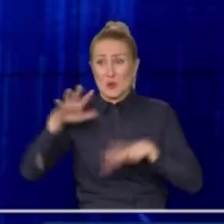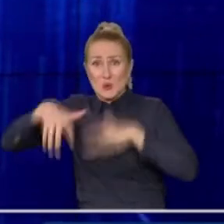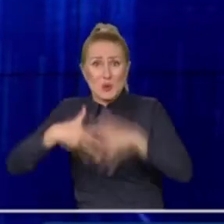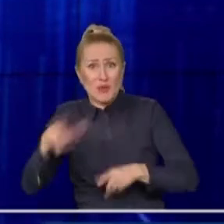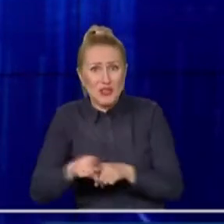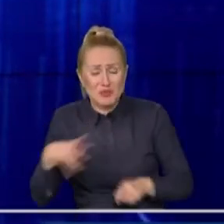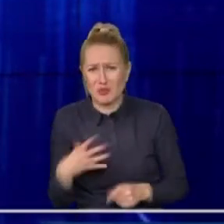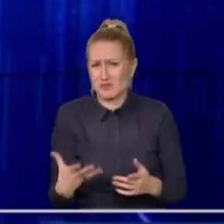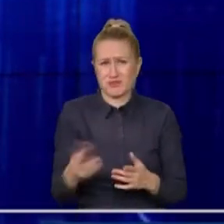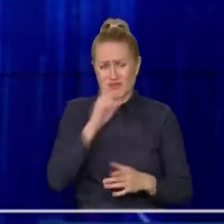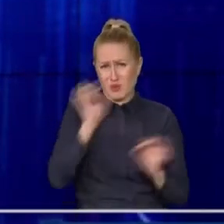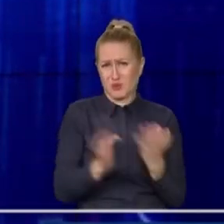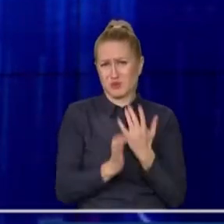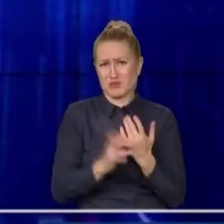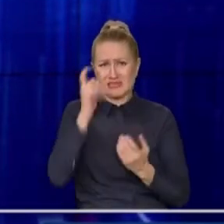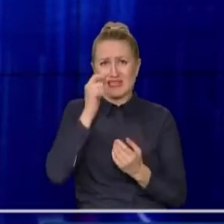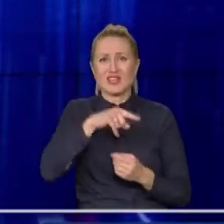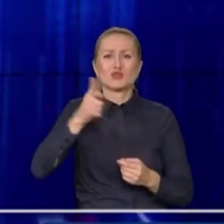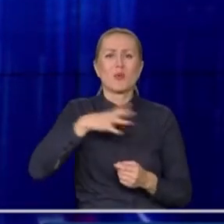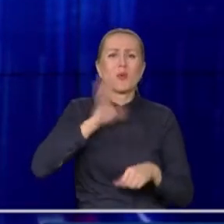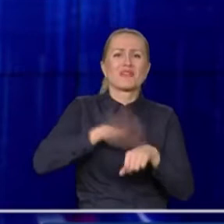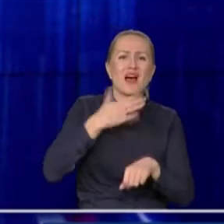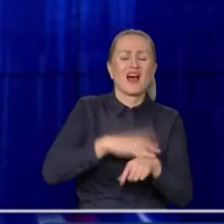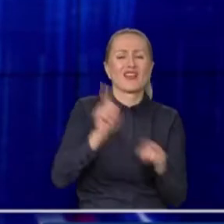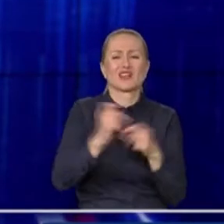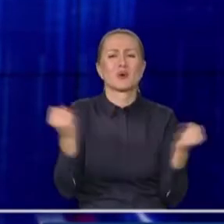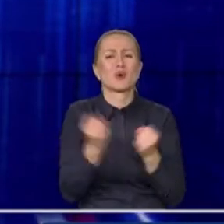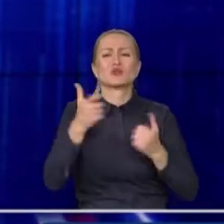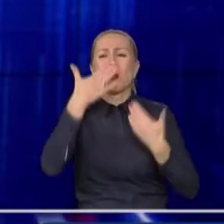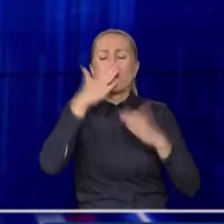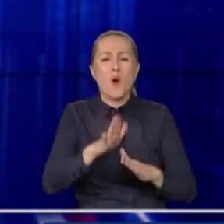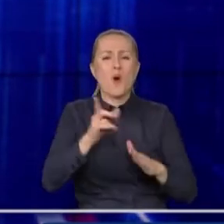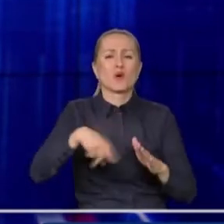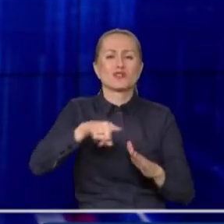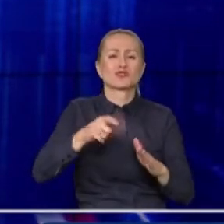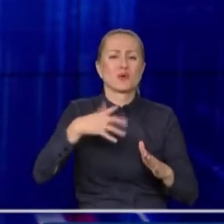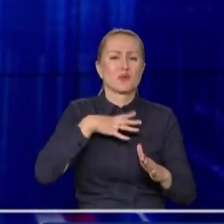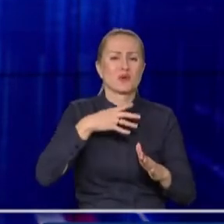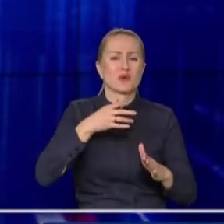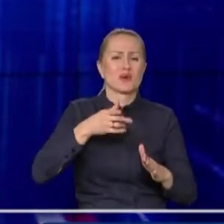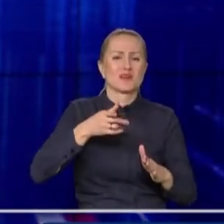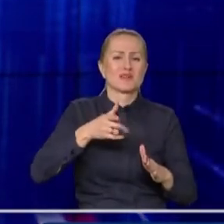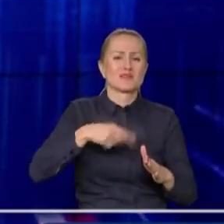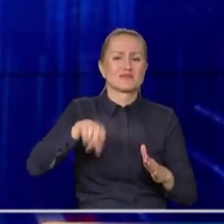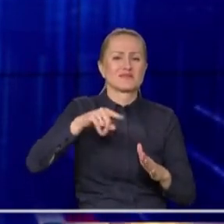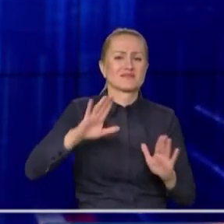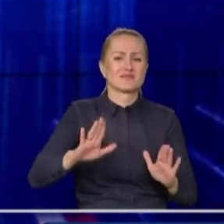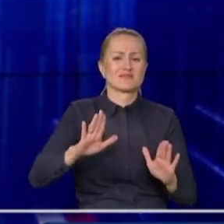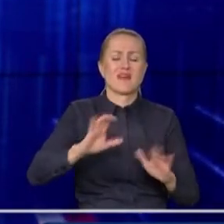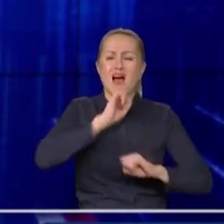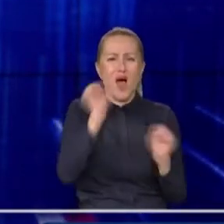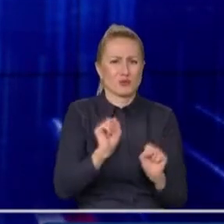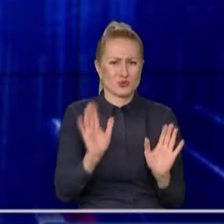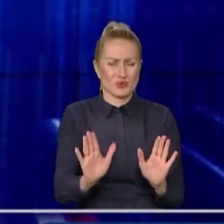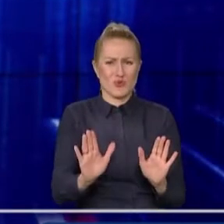niezwykle bulwersujące zdjęcia związane z pornografią i ze scenami dotyczącymi tej sfery